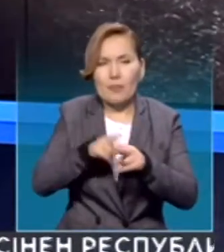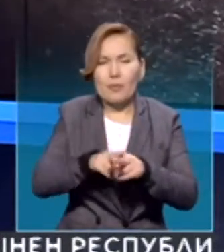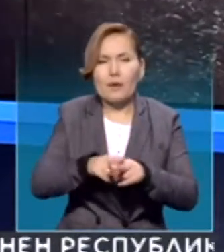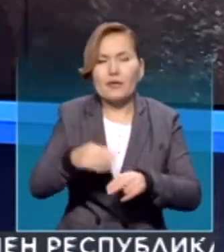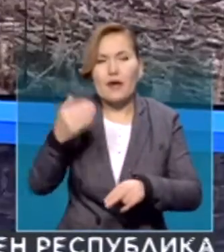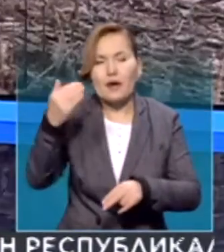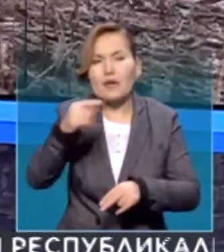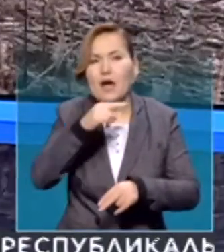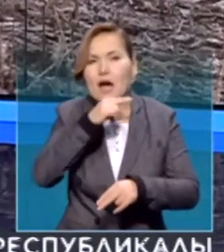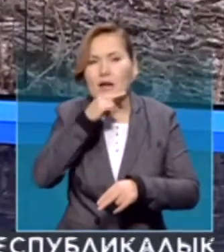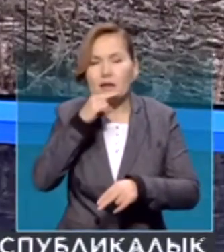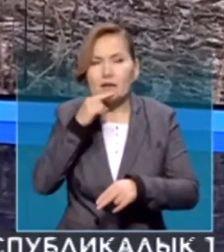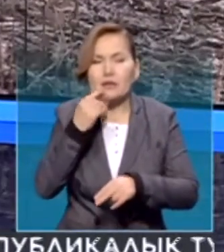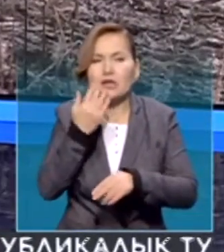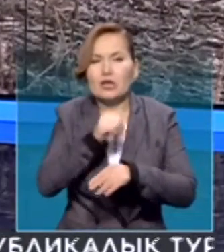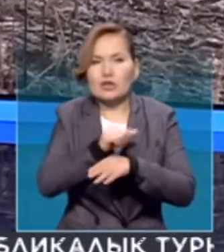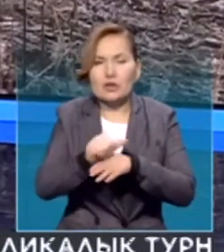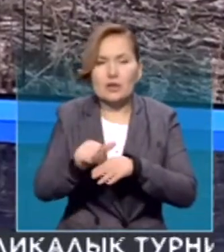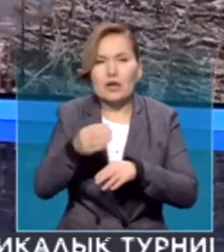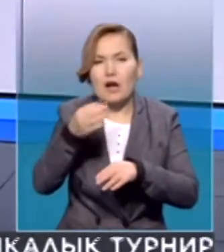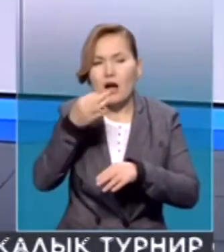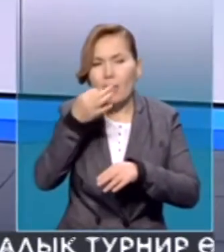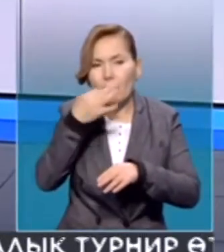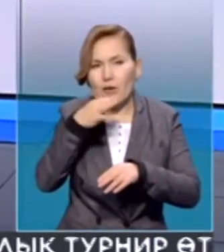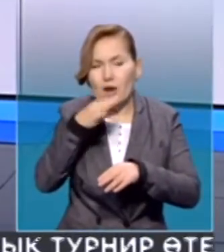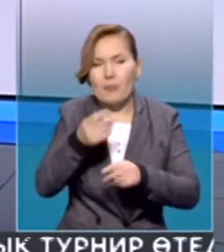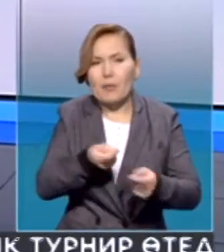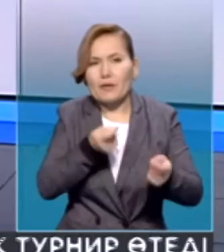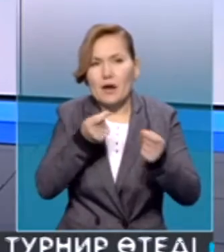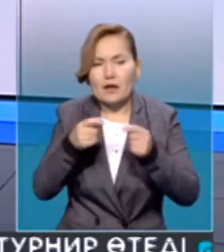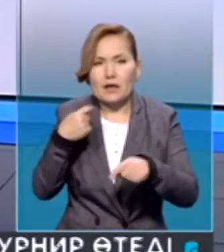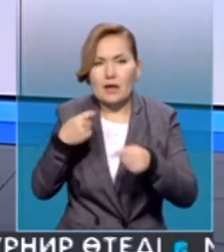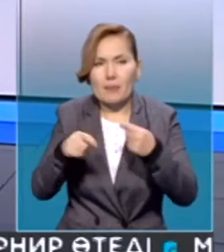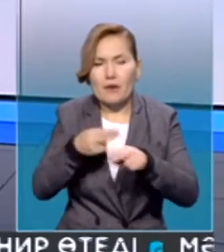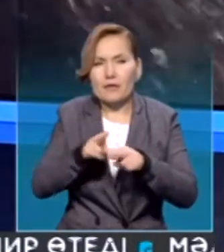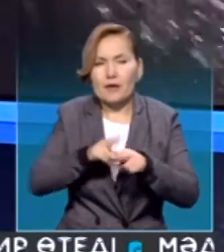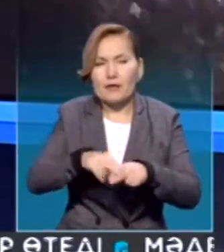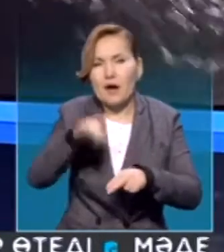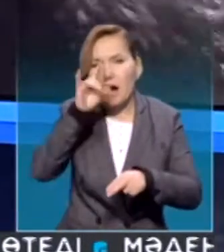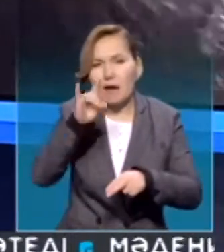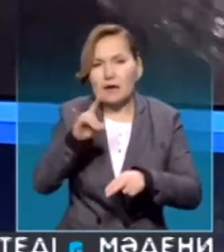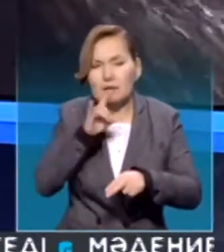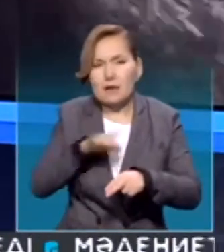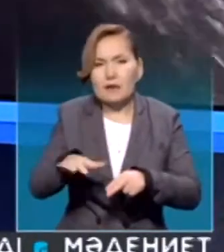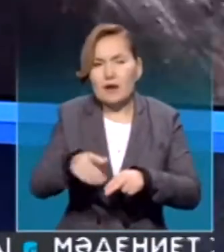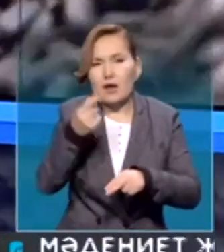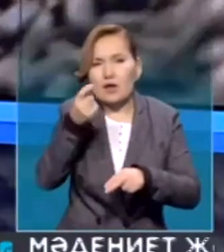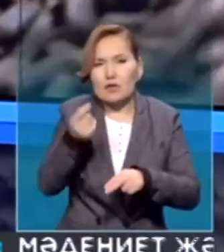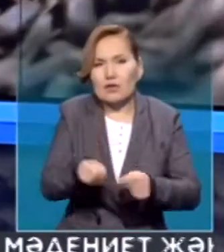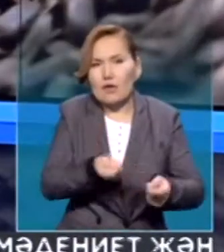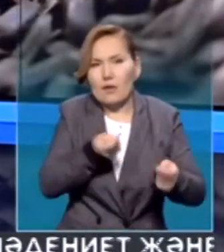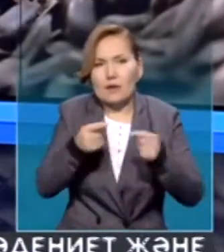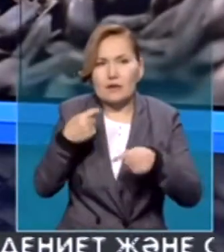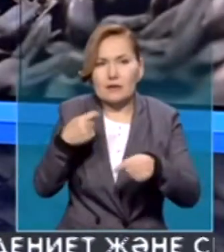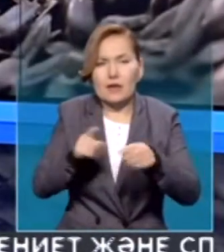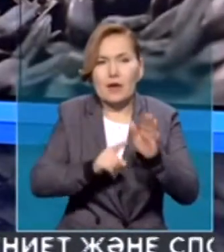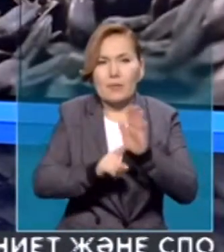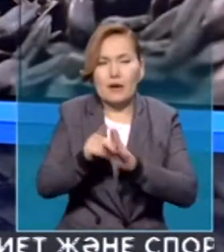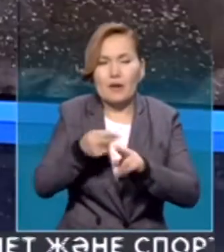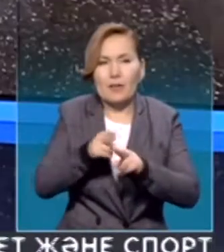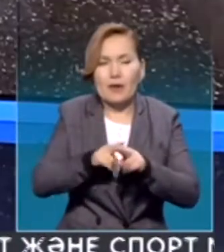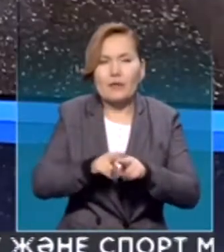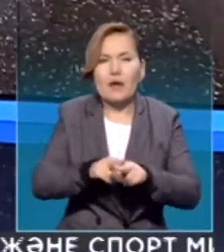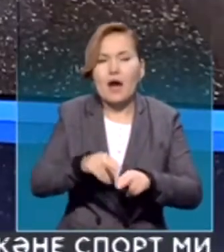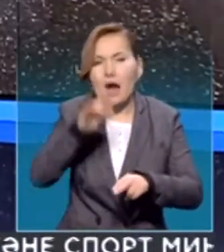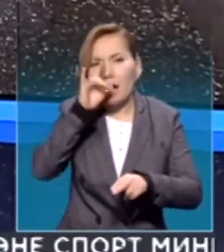түрү Ресейден эч шектеусүз тасмалданып жатыр. Яғни, олар өзгө жакка сата алмаган өнүмүн биздин элге арзан бағага өткүзүүгө кирешкен. Эсесине